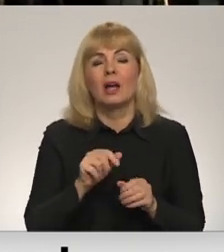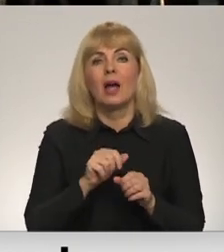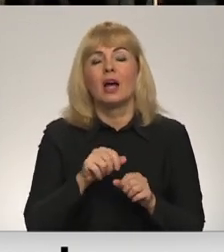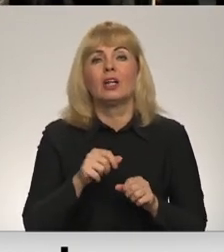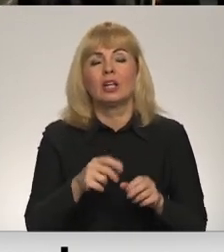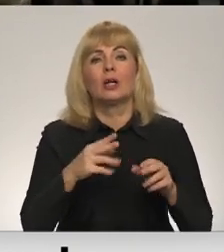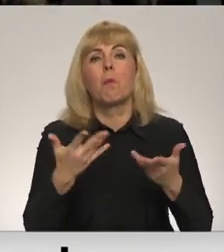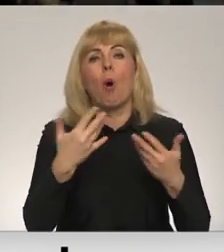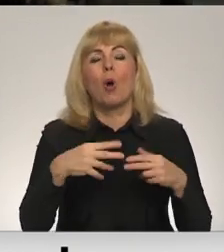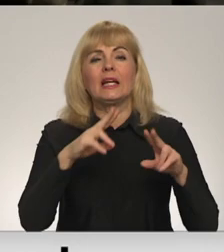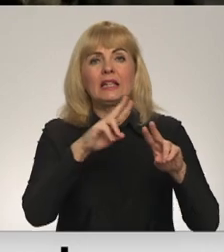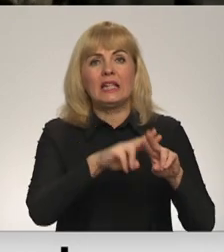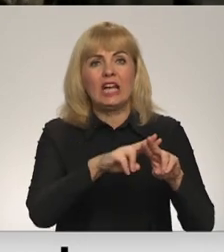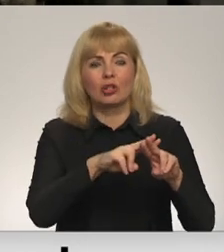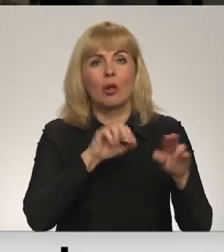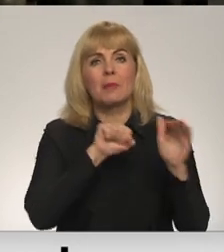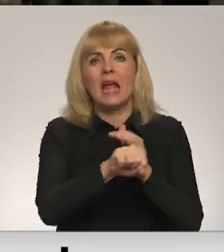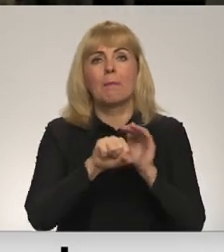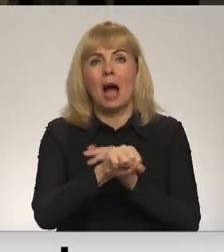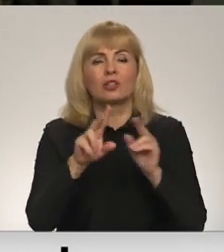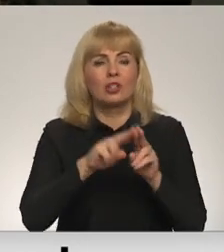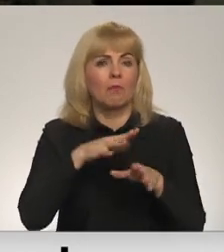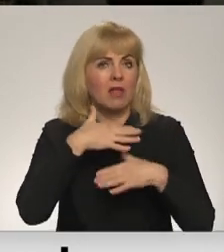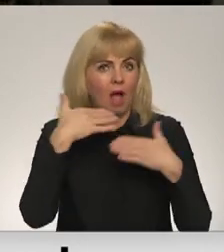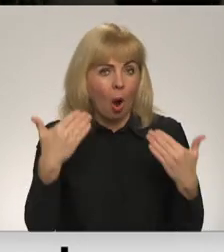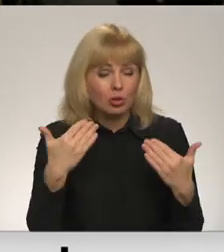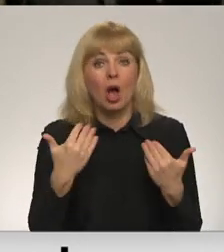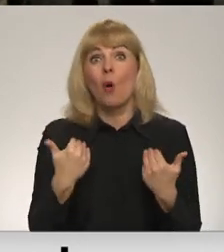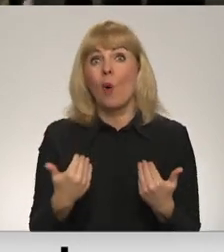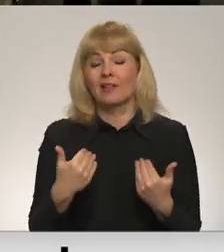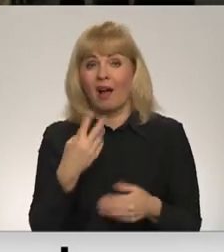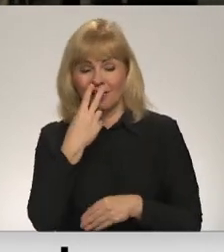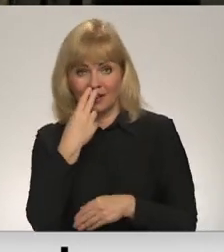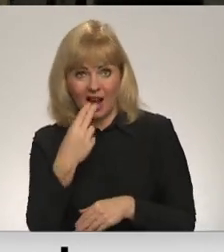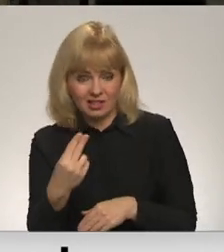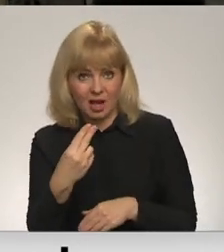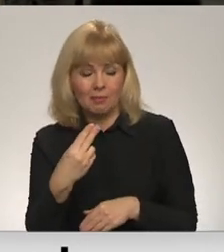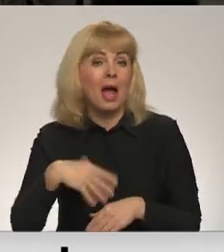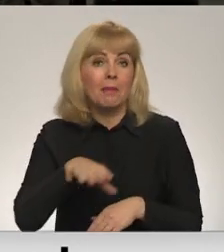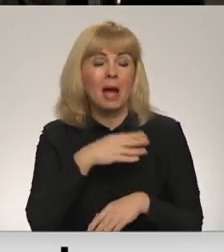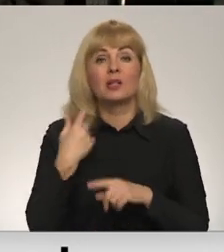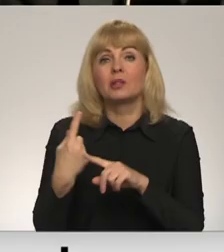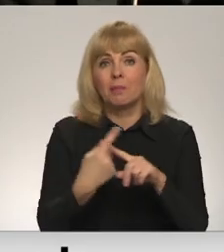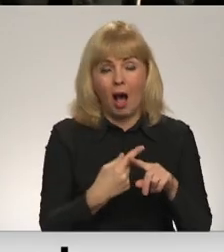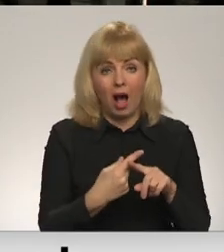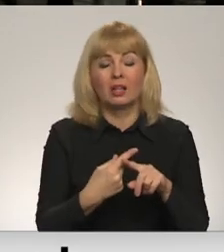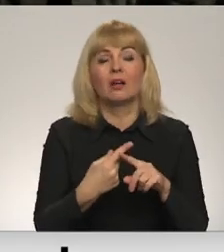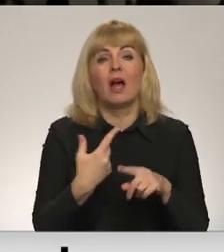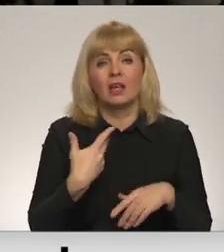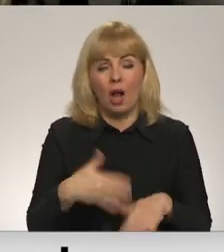lodzīto cietumos. Tev var aizturēt par to, ka šobrīd tas, ko mēs šodien šeit redzējām, mēs Baltkrievijā visi jau